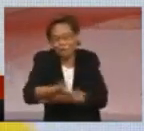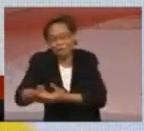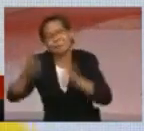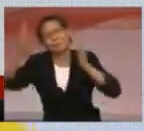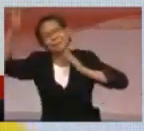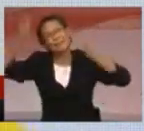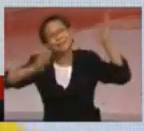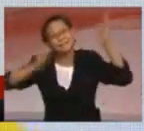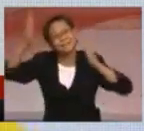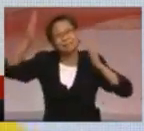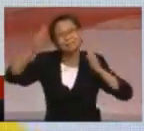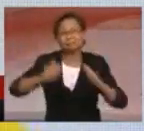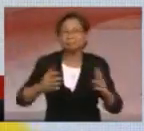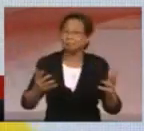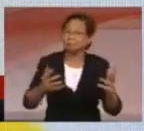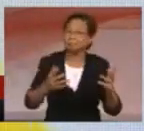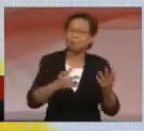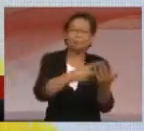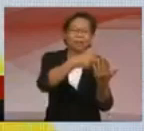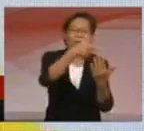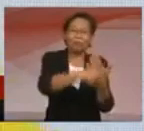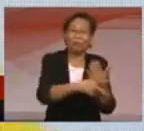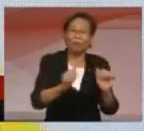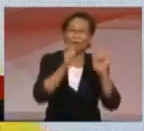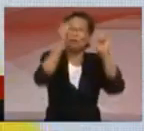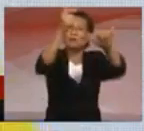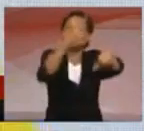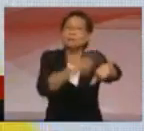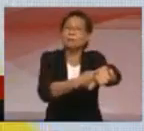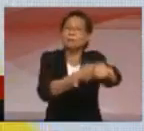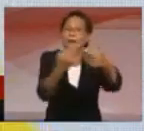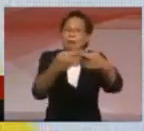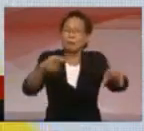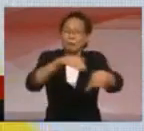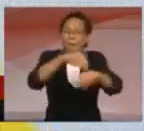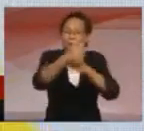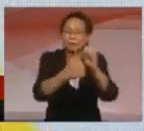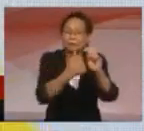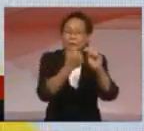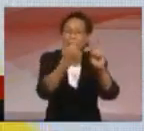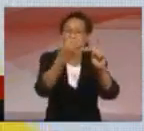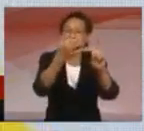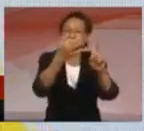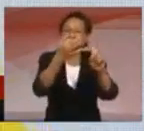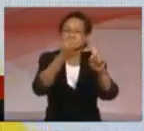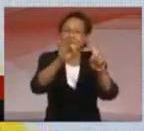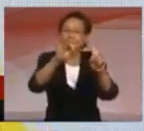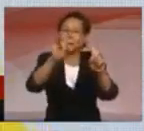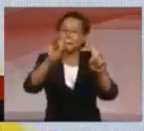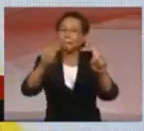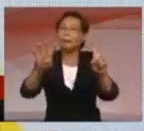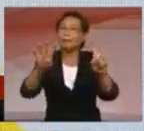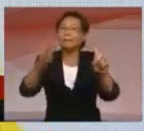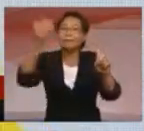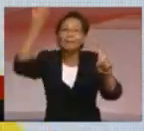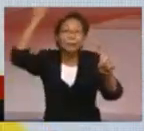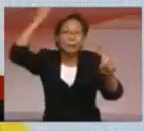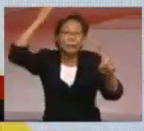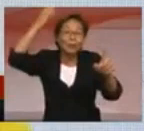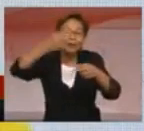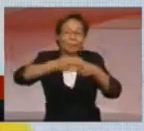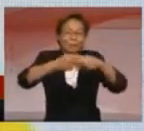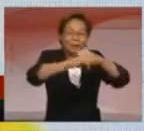Malaysia. Inisiatif ini buat pertama kalinya dilancarkan pada tahun 1984 dengan